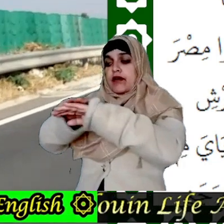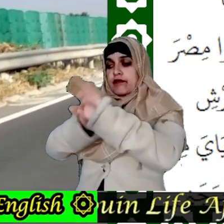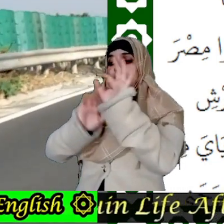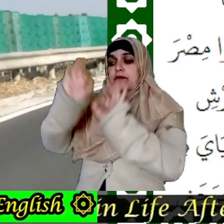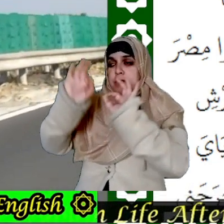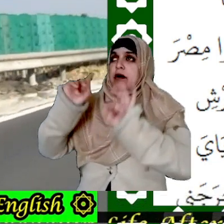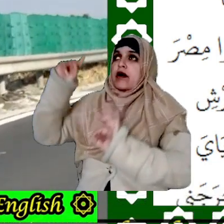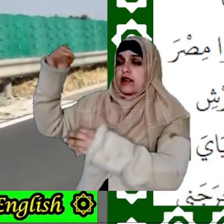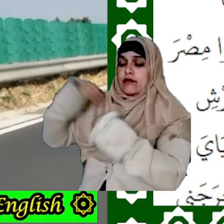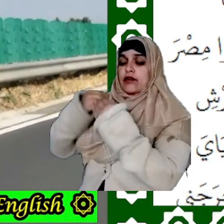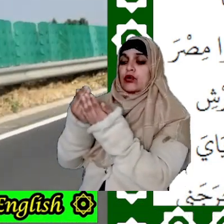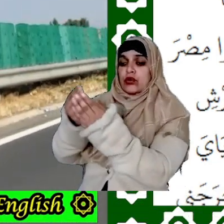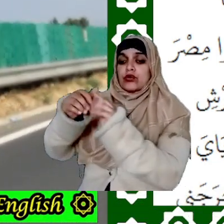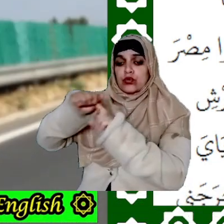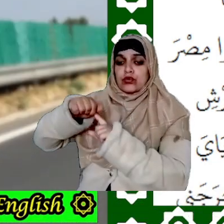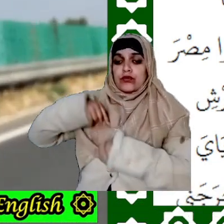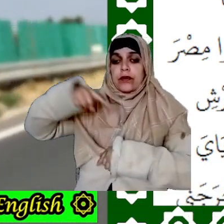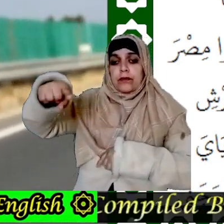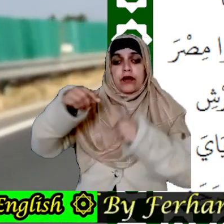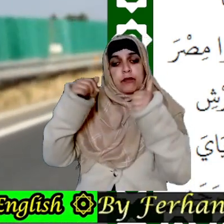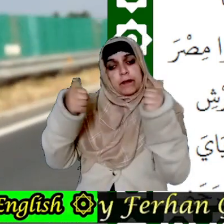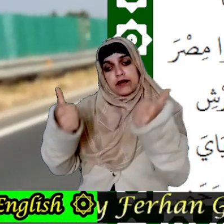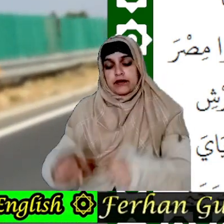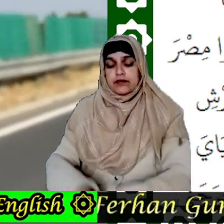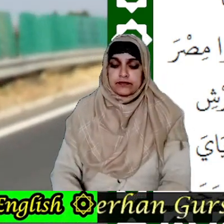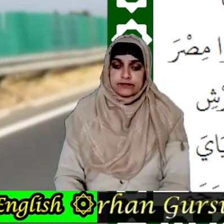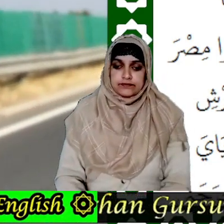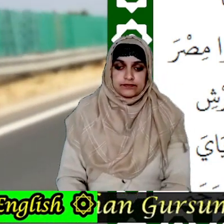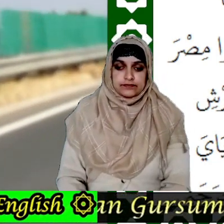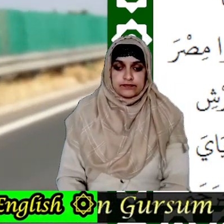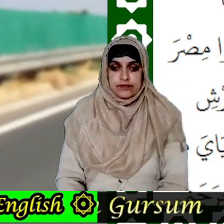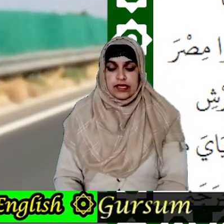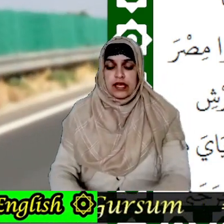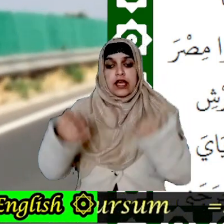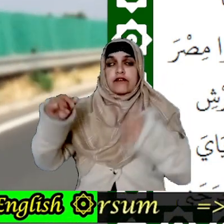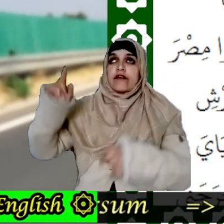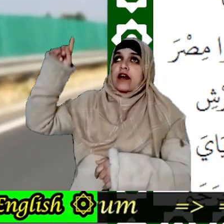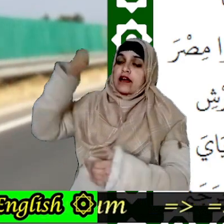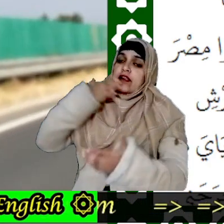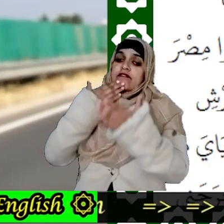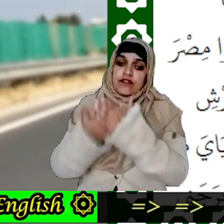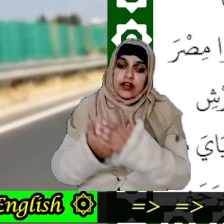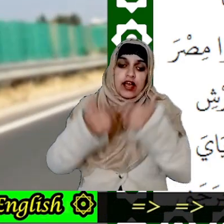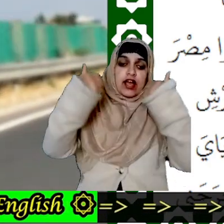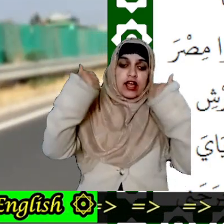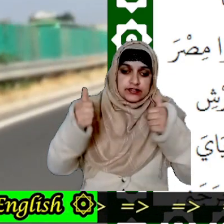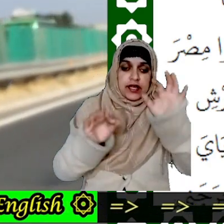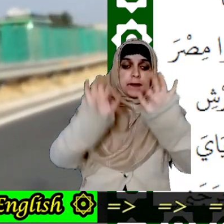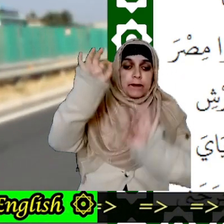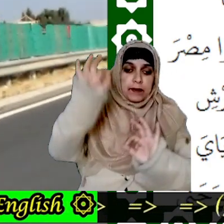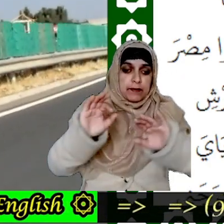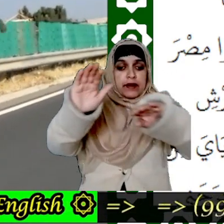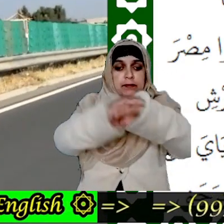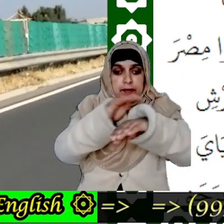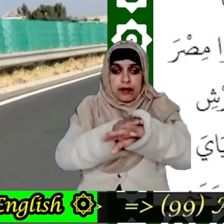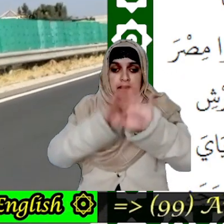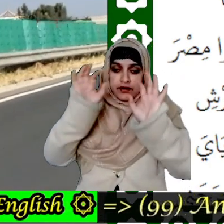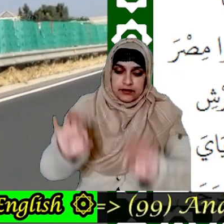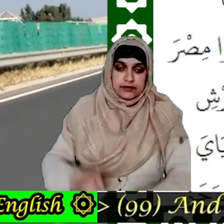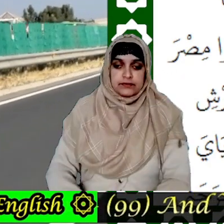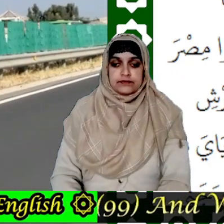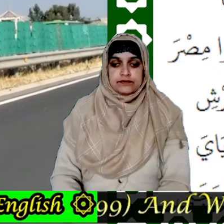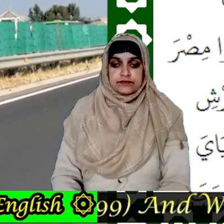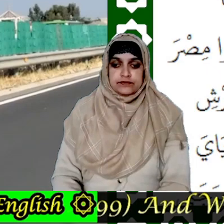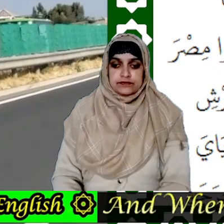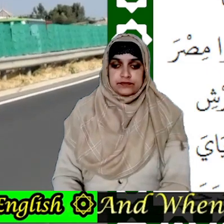انفره نقيتها سينا جيه بتتفيا آوى إليه أبويه قافا إني